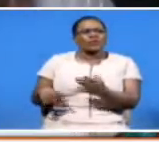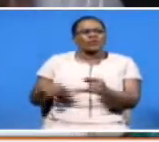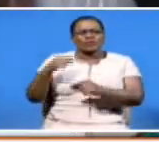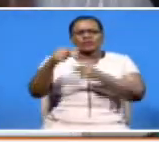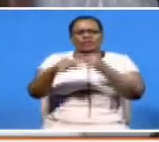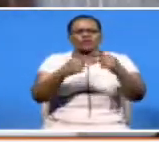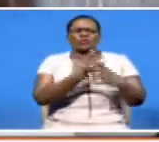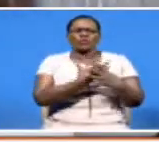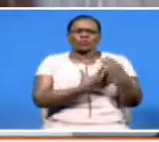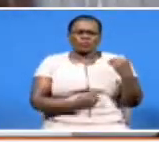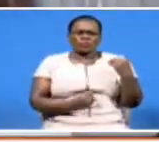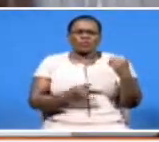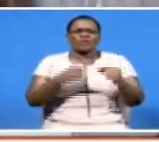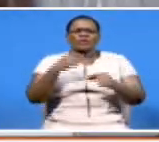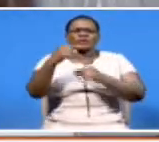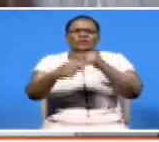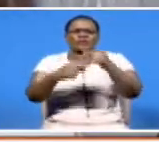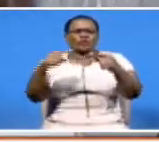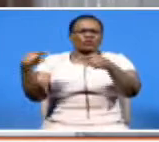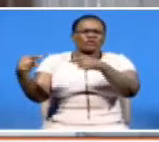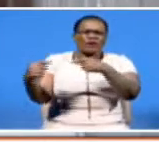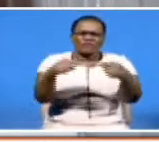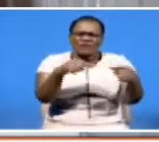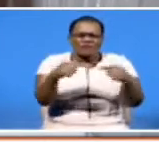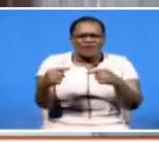heart, the generation that will fight